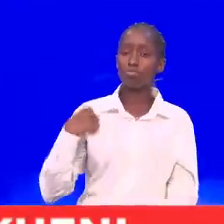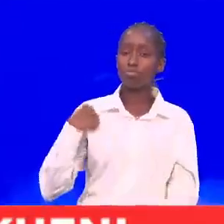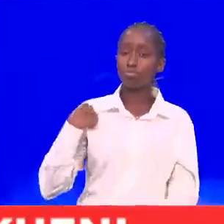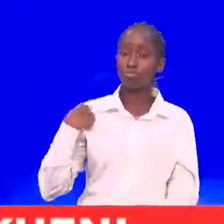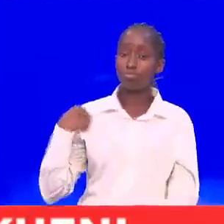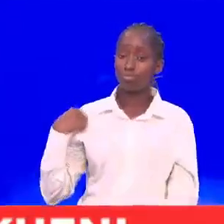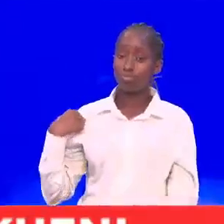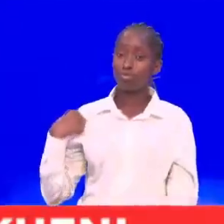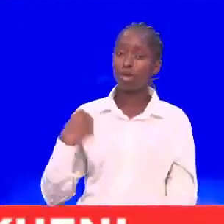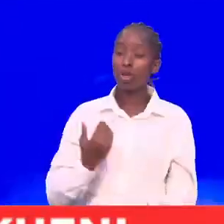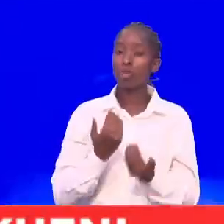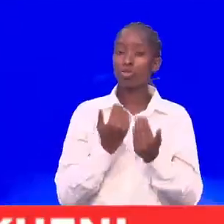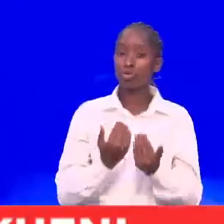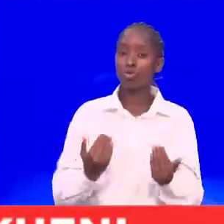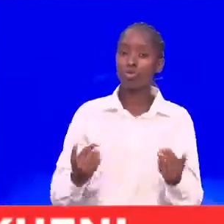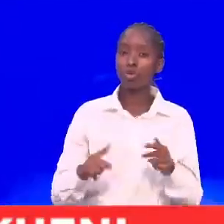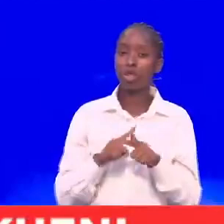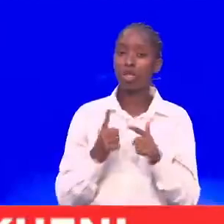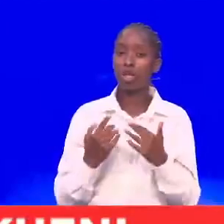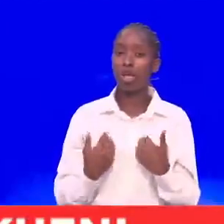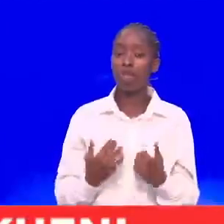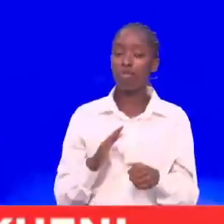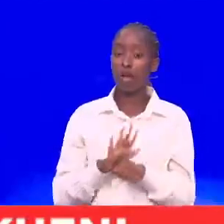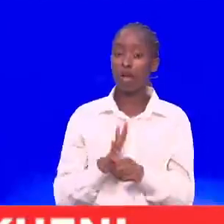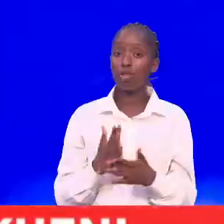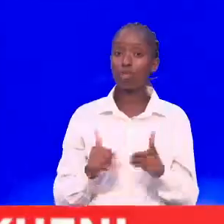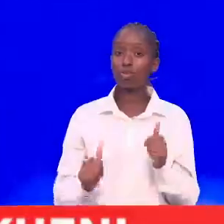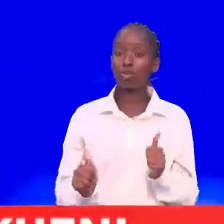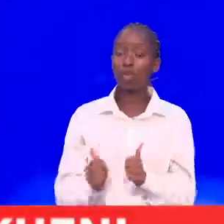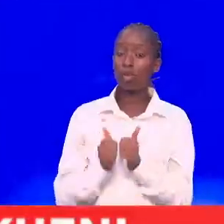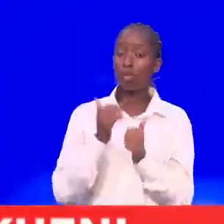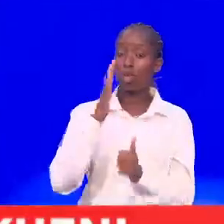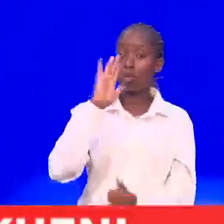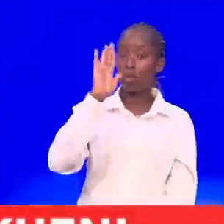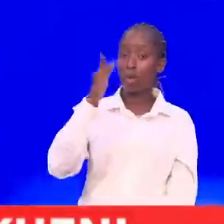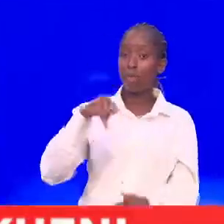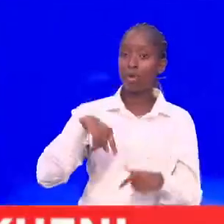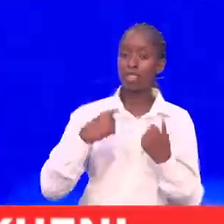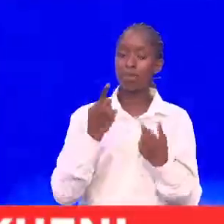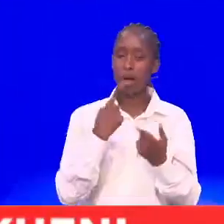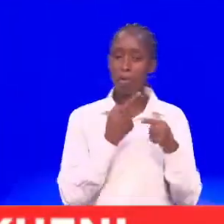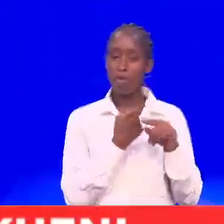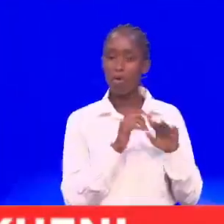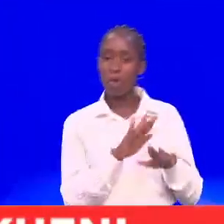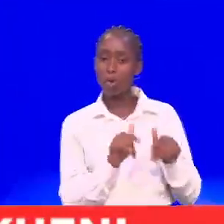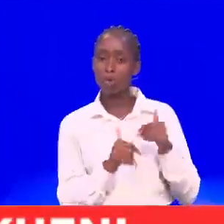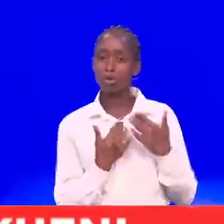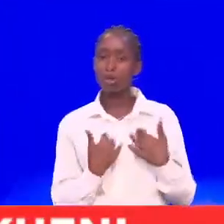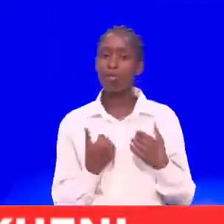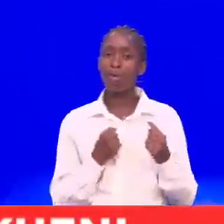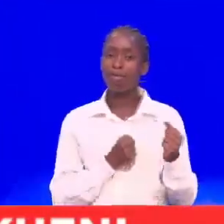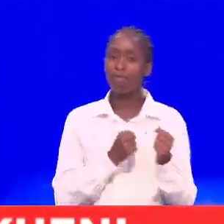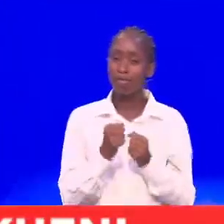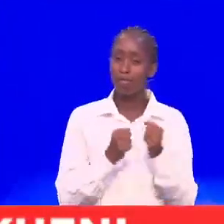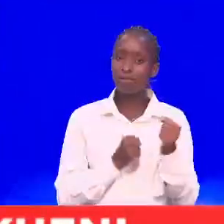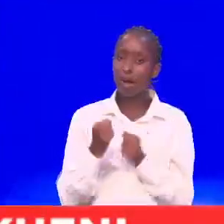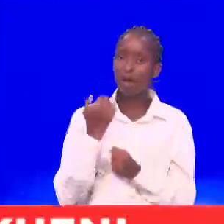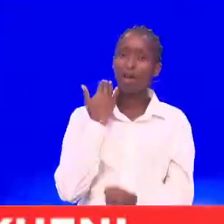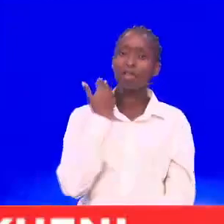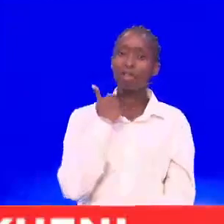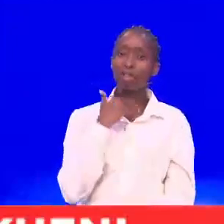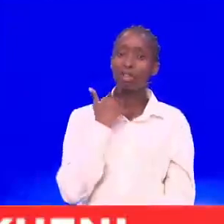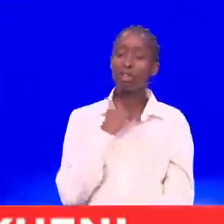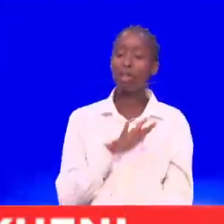chumba chao kiko botoni. Mimi nimetoka mahali nilikuwa napigana na uwezi sugu, wale mnaita bandit.